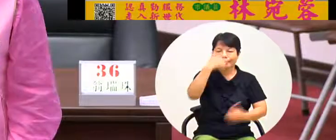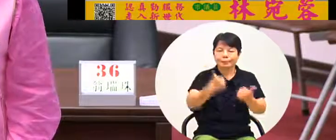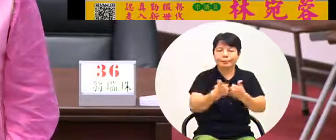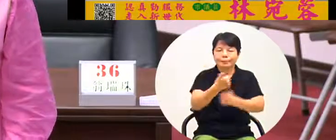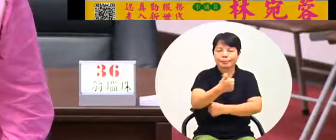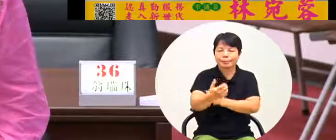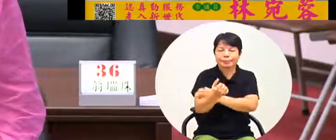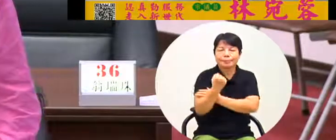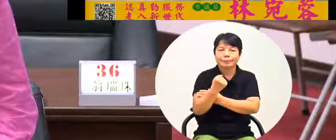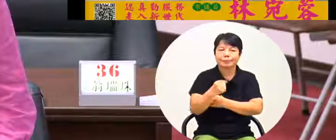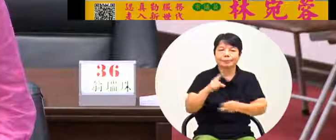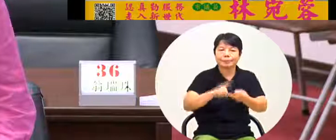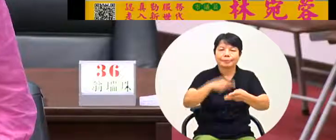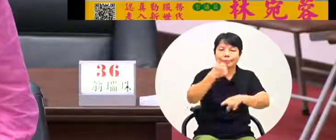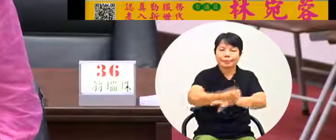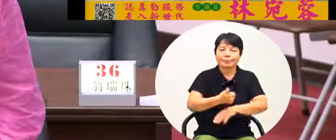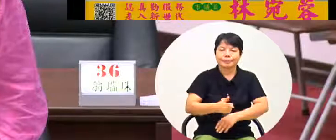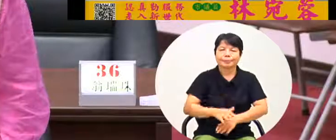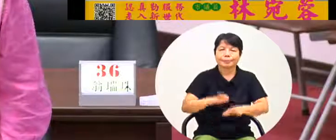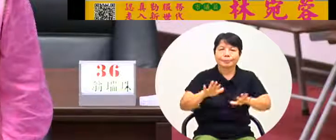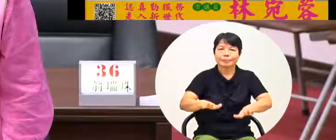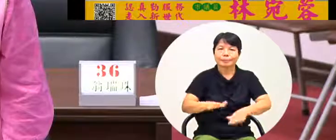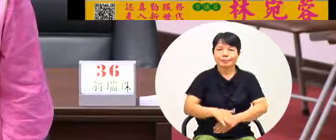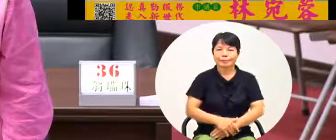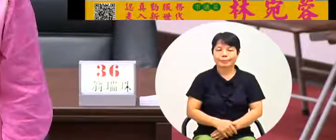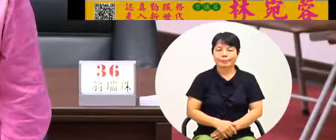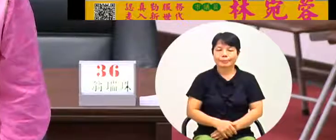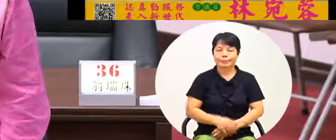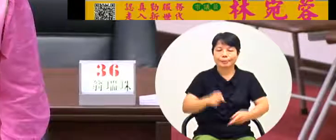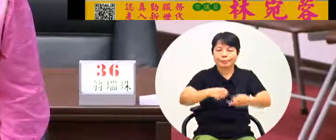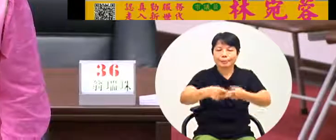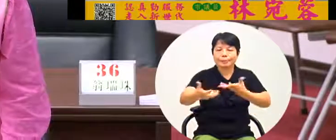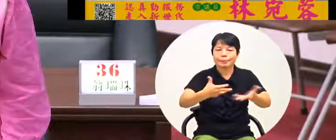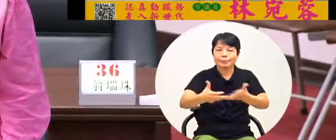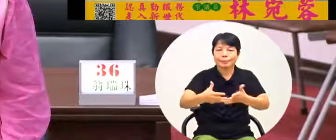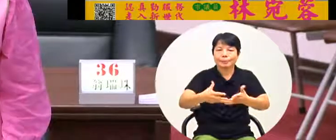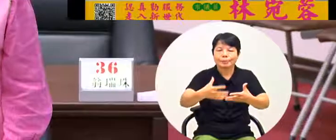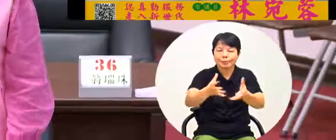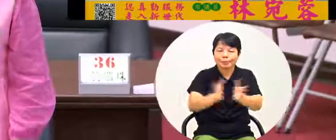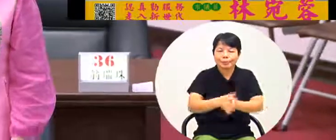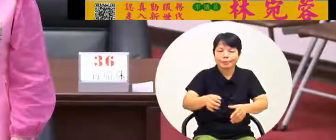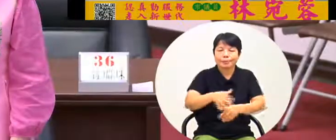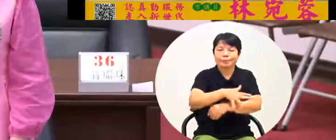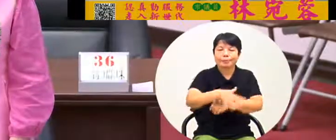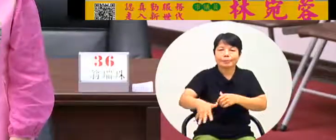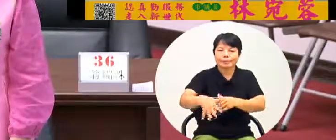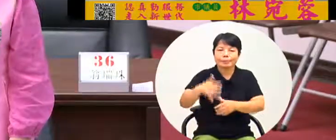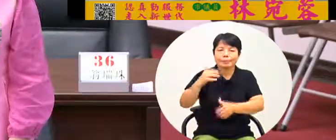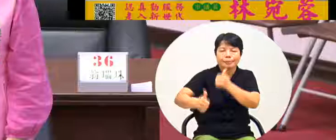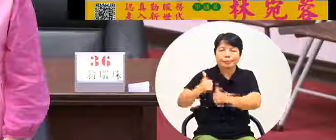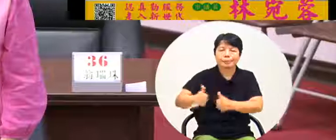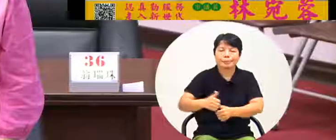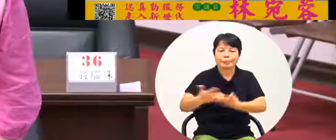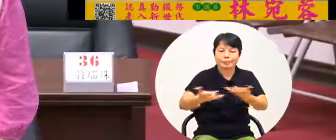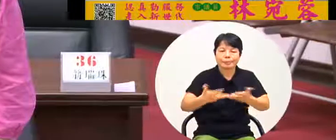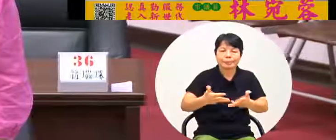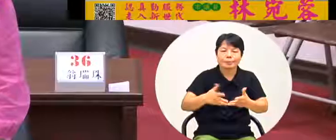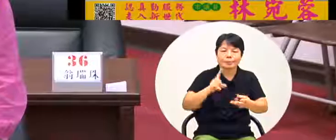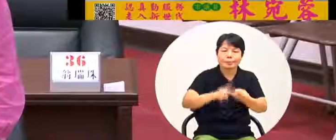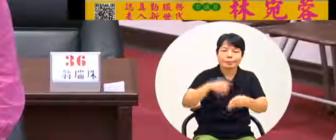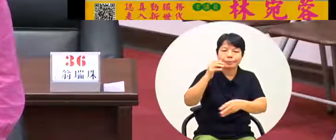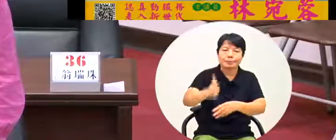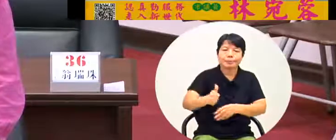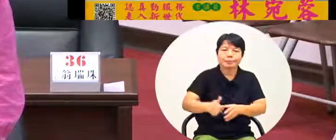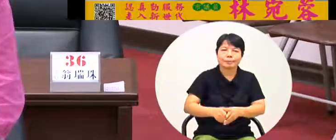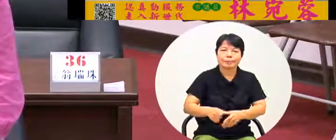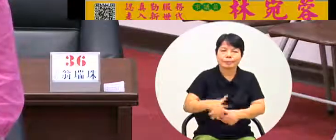今天我们公务部门所列席的局处首长、业务主管、科室主管，我们议会的好